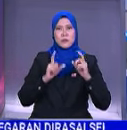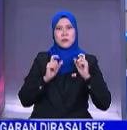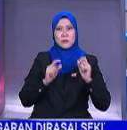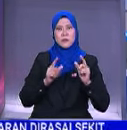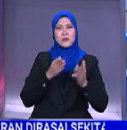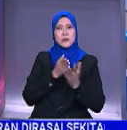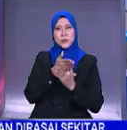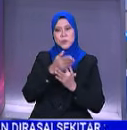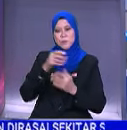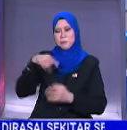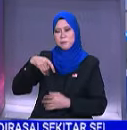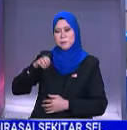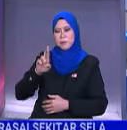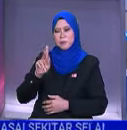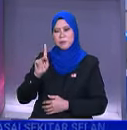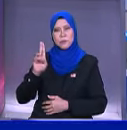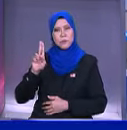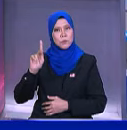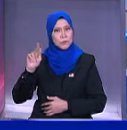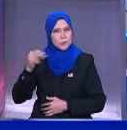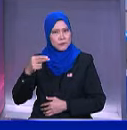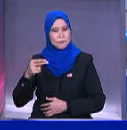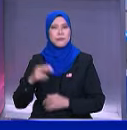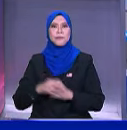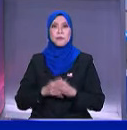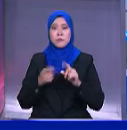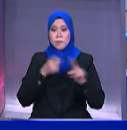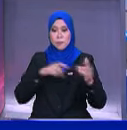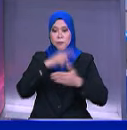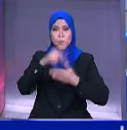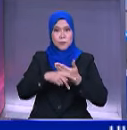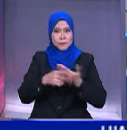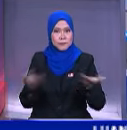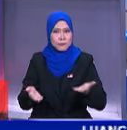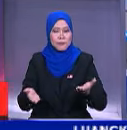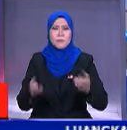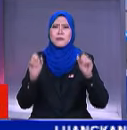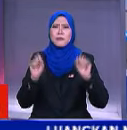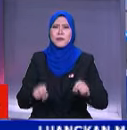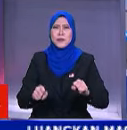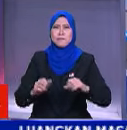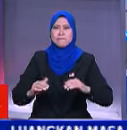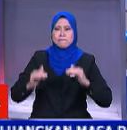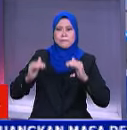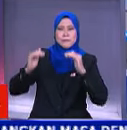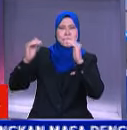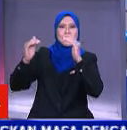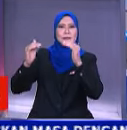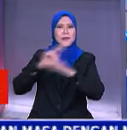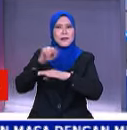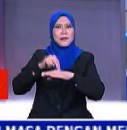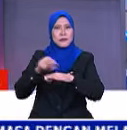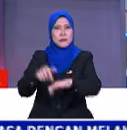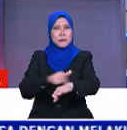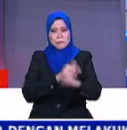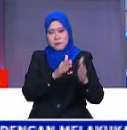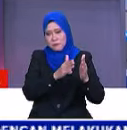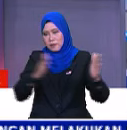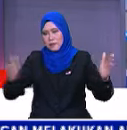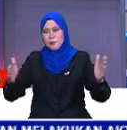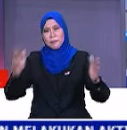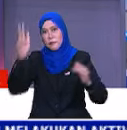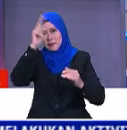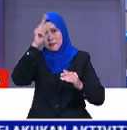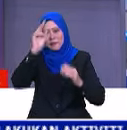menerusi Perkukuh. Jelasnya, hasil dari program ini bakal melengkapkan agenda nasional jangka panjang kerajaan